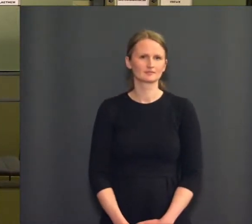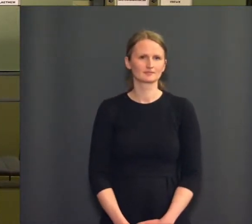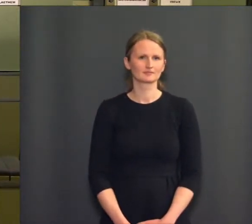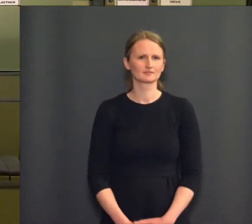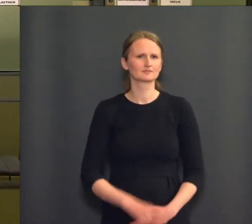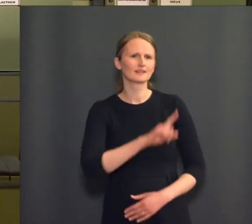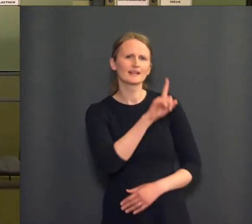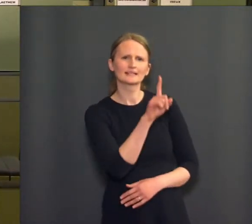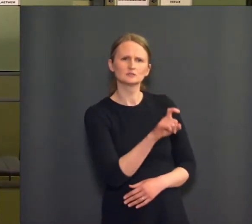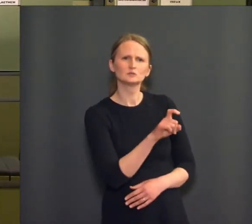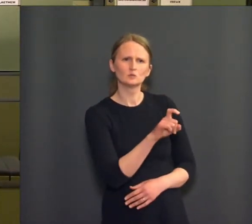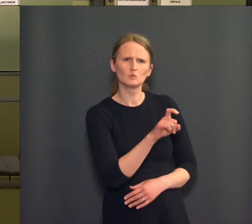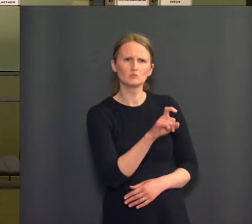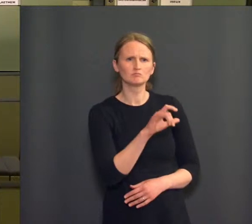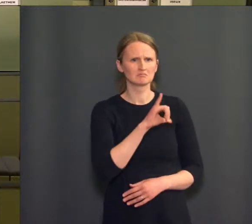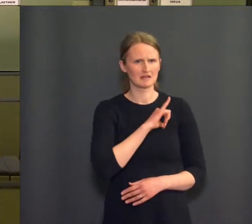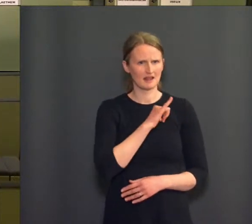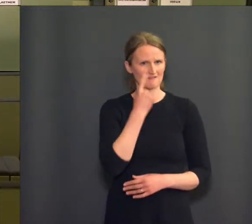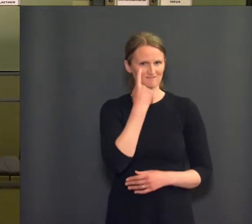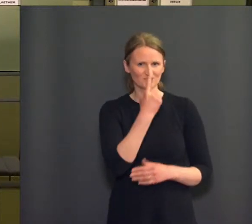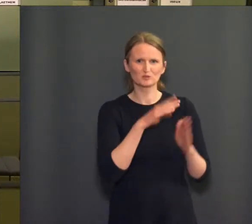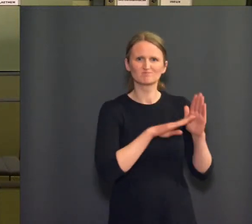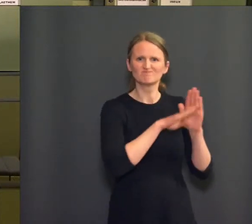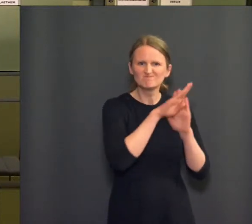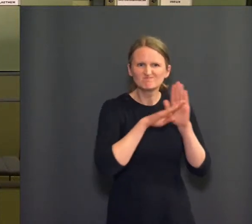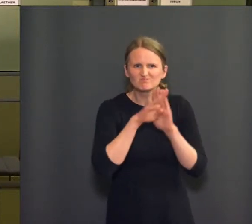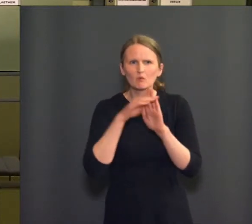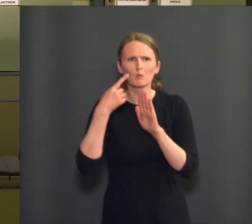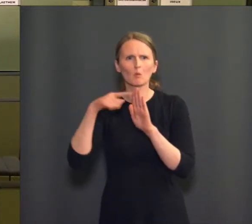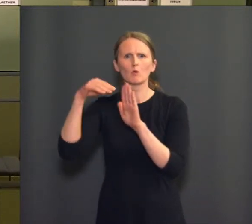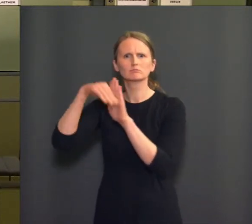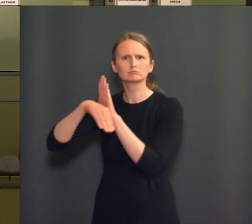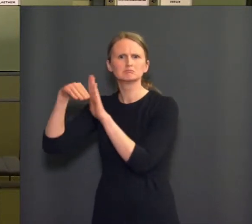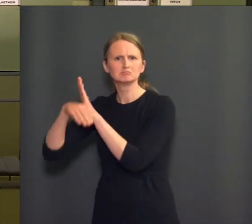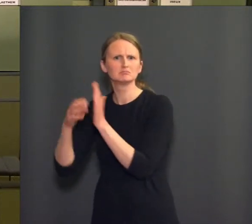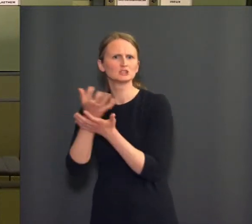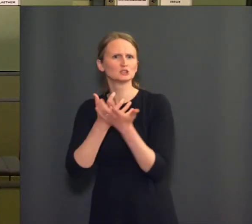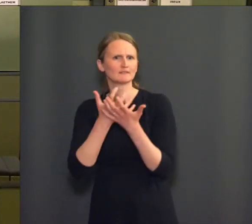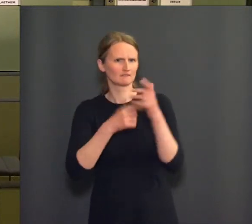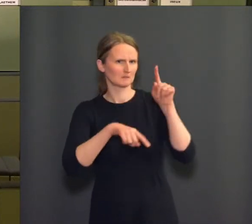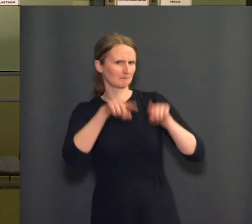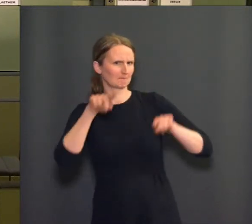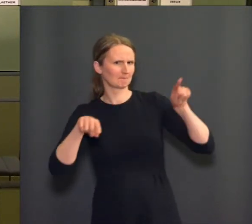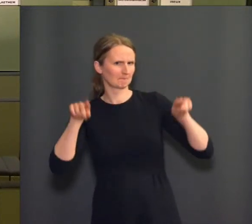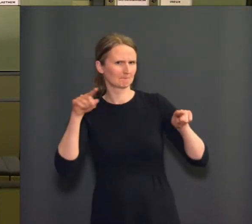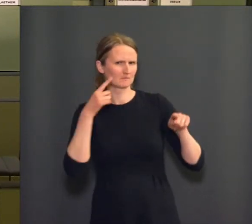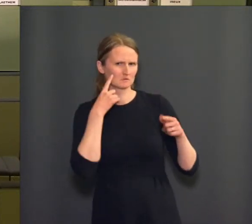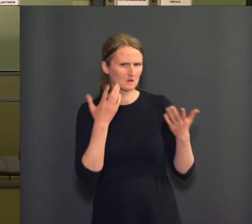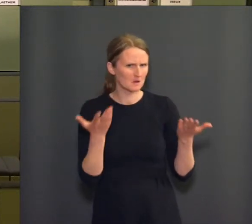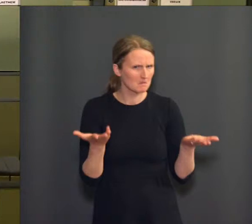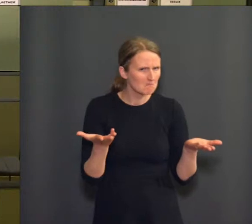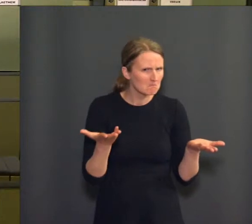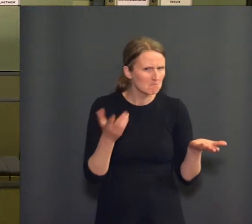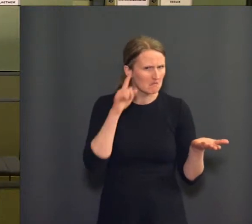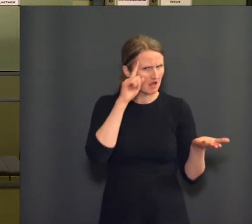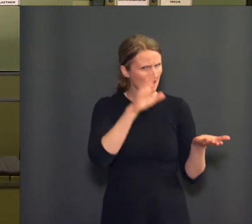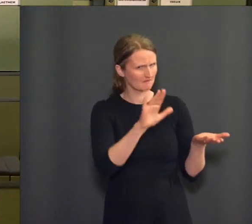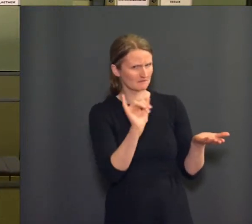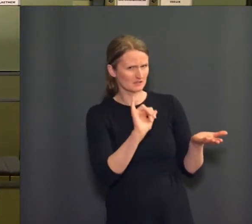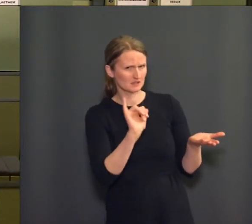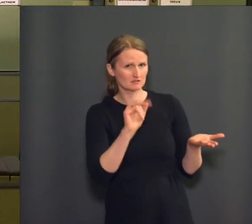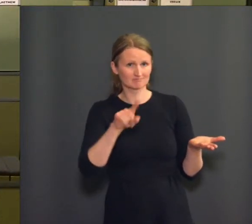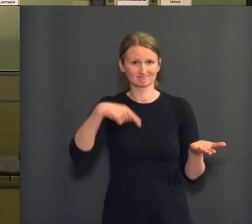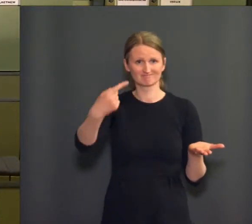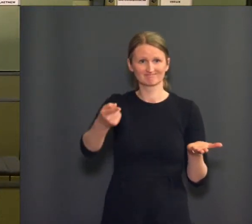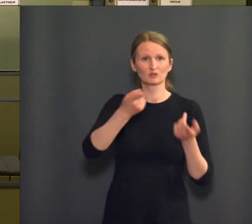Certains chiffres remontent, tandis que d'autres diminuent. Quels sont, selon vous, les paramètres les plus importants à prendre en compte lors du